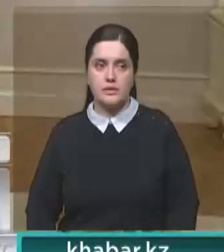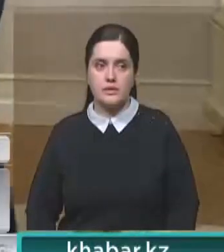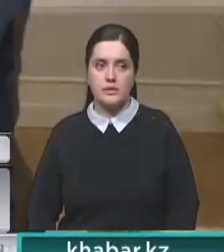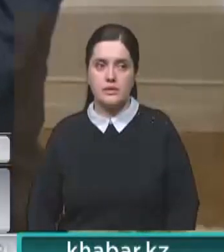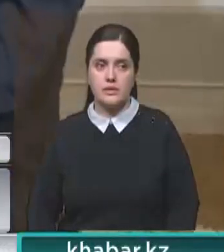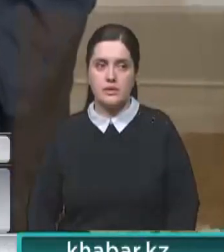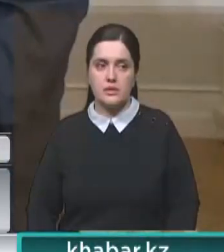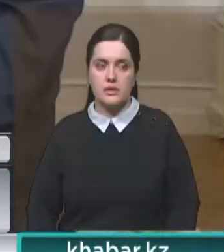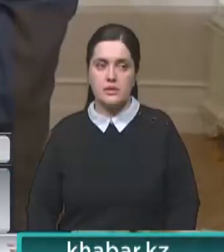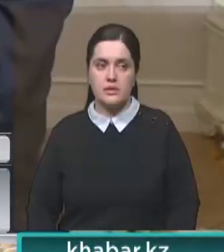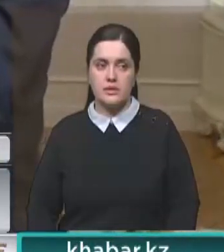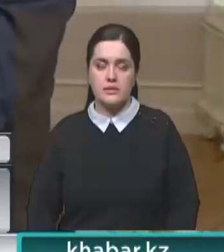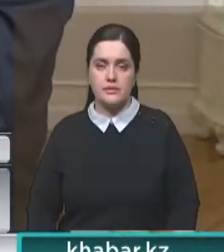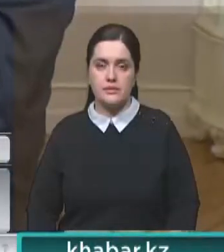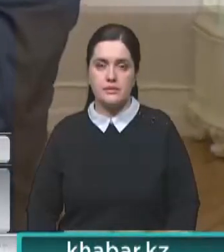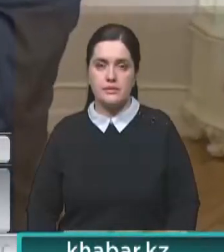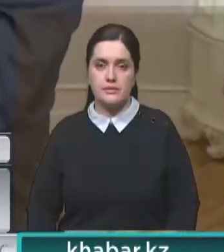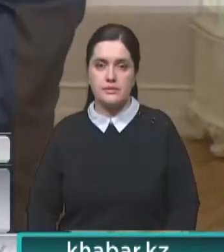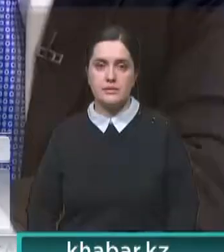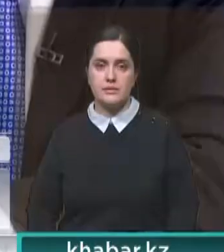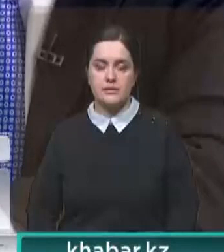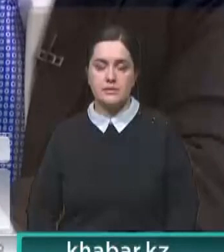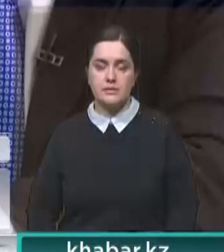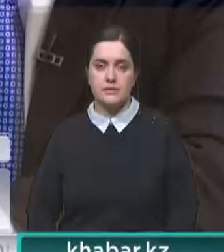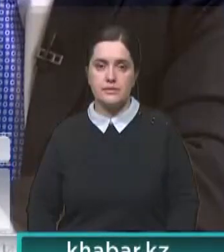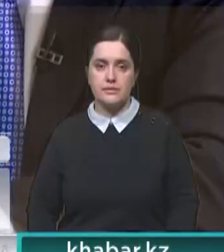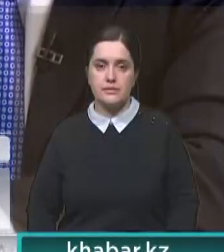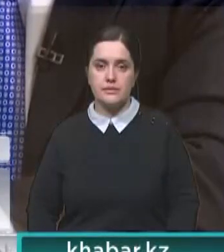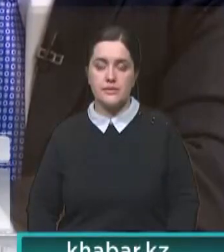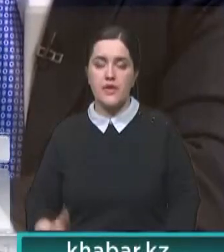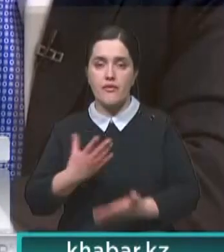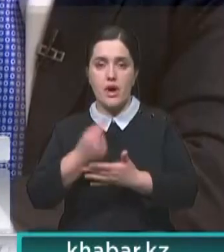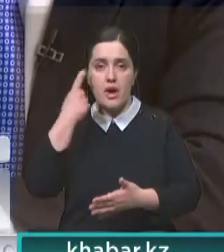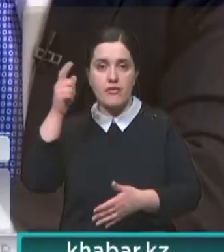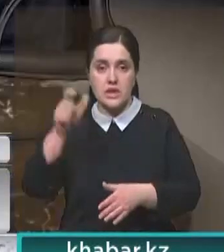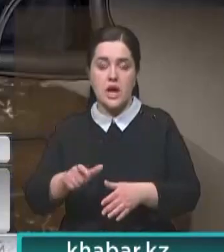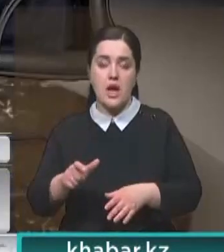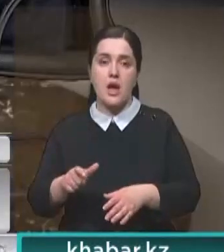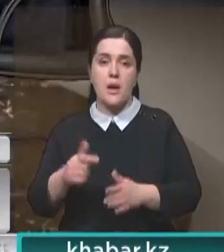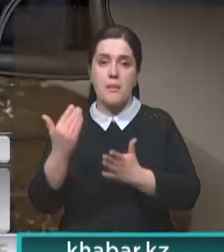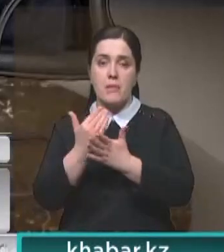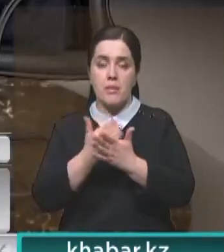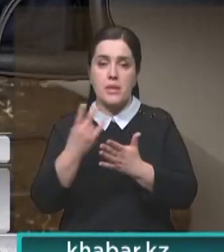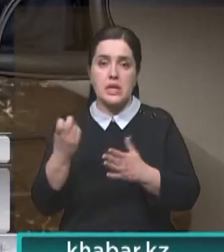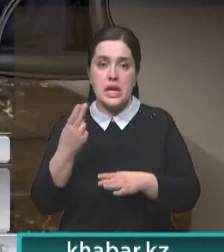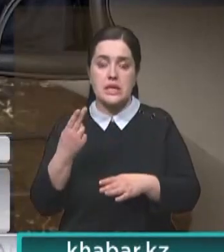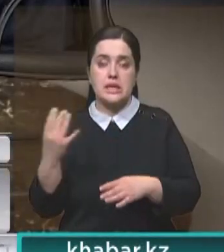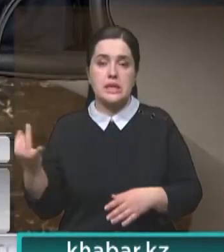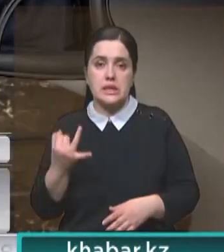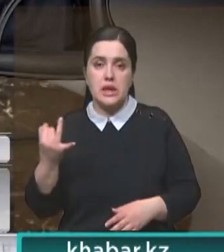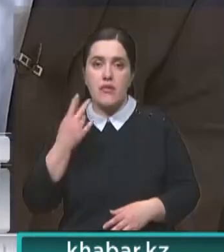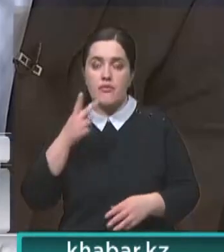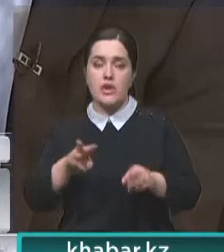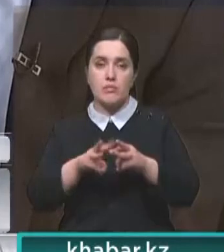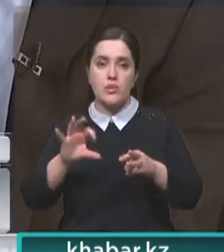по визитам. Сам написал. Ну да, молодец. А в своей авторской программе «Национальный интерес» Ерлан Бекхожин обращал внимание